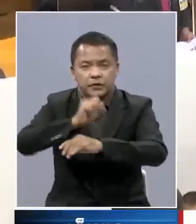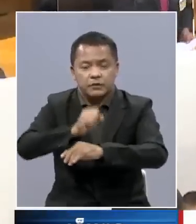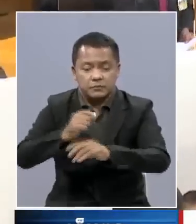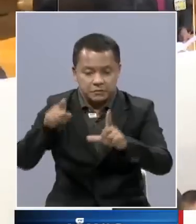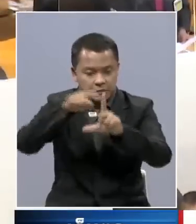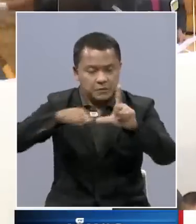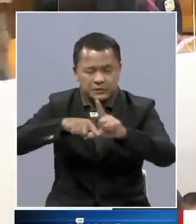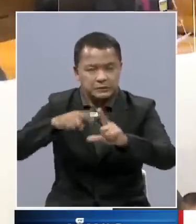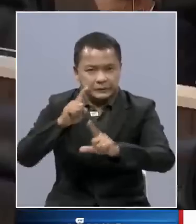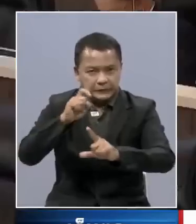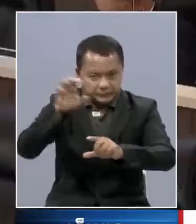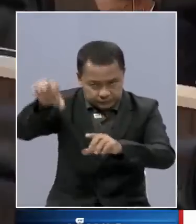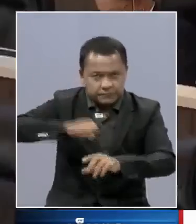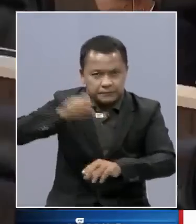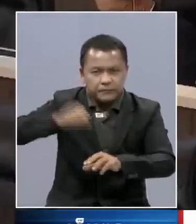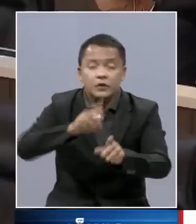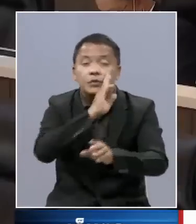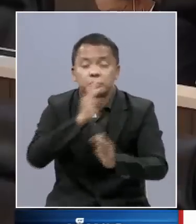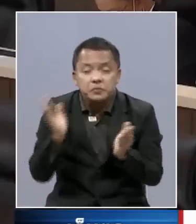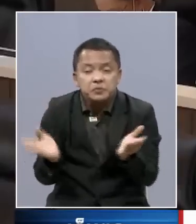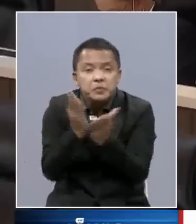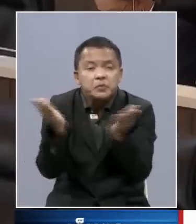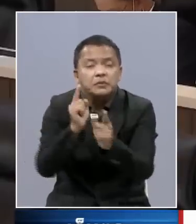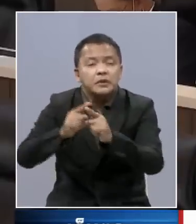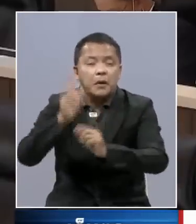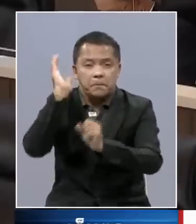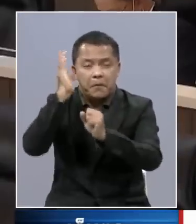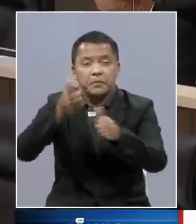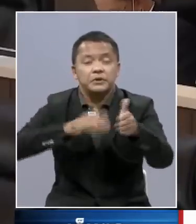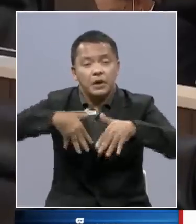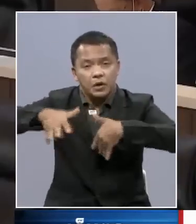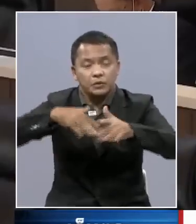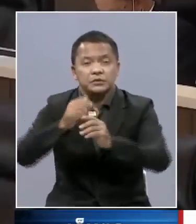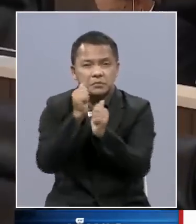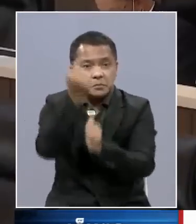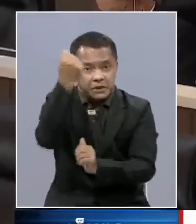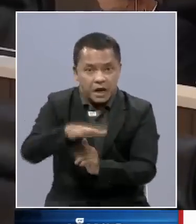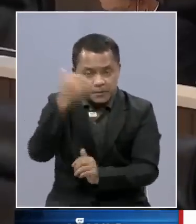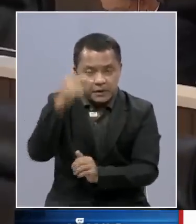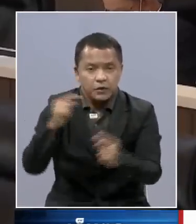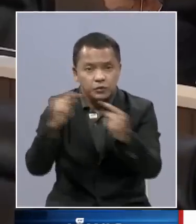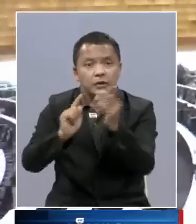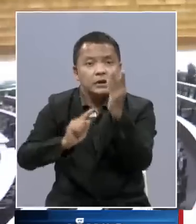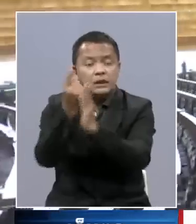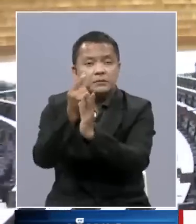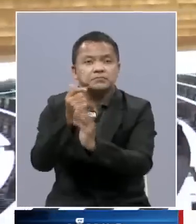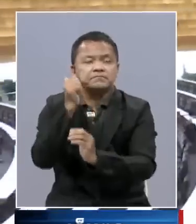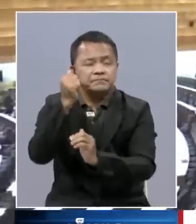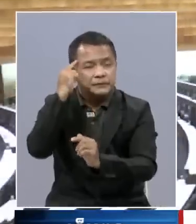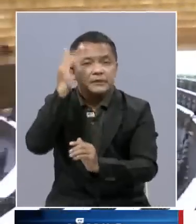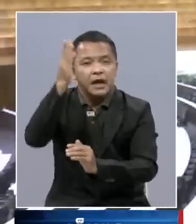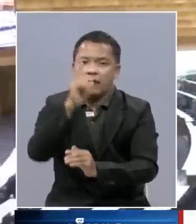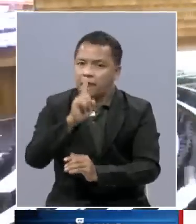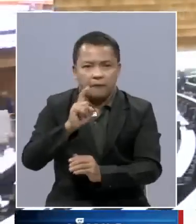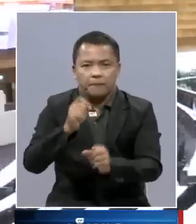ไกลไม่ควรเสียไปเนี่ยเพราะหากผลักดันหลายเรื่องที่หาเสียงกับประชาชนให้สำเร็จไม่ได้จุดเริ่มต้นของชัยชนะมันอ